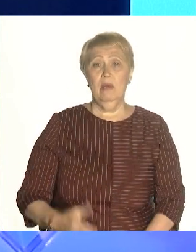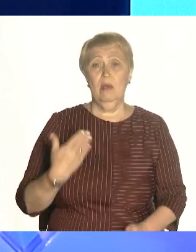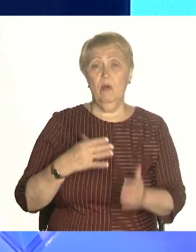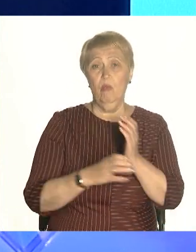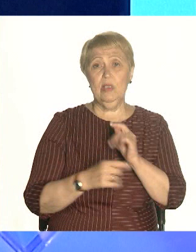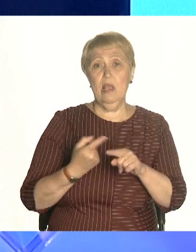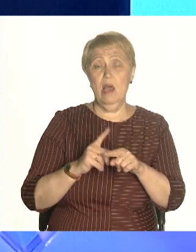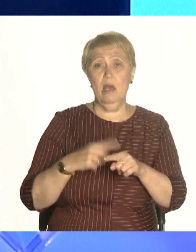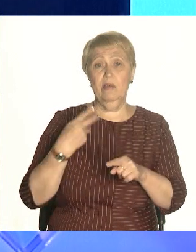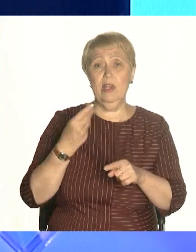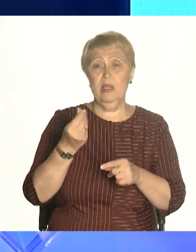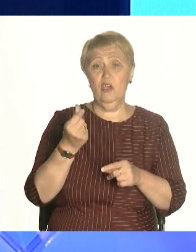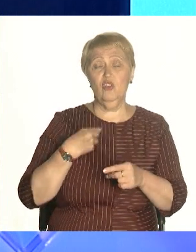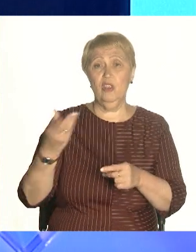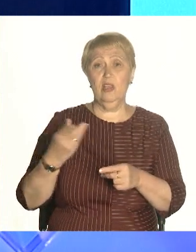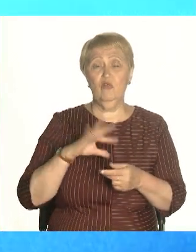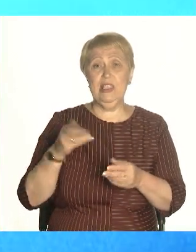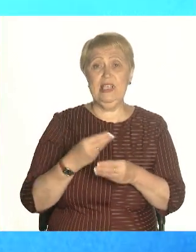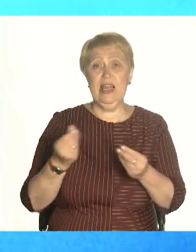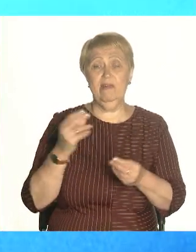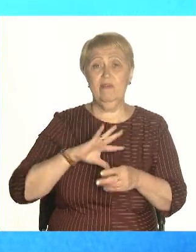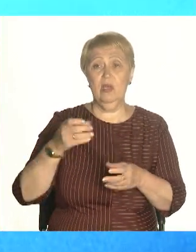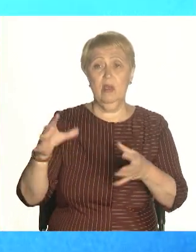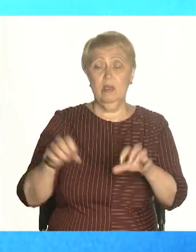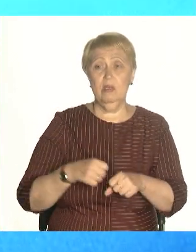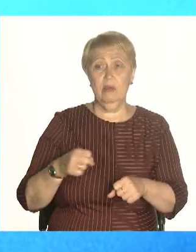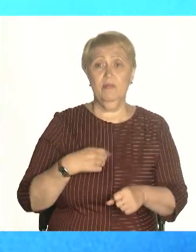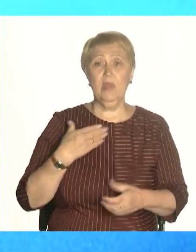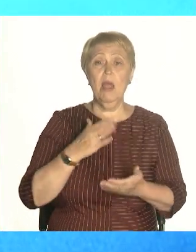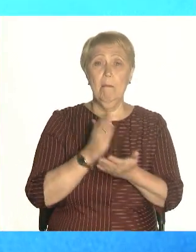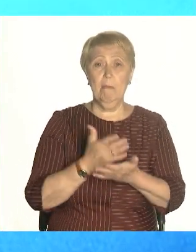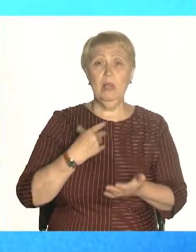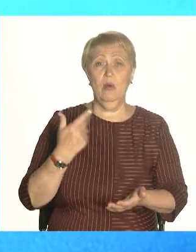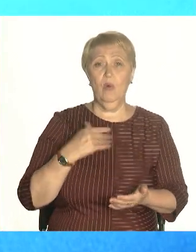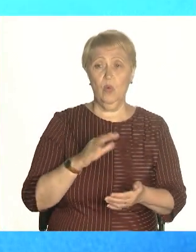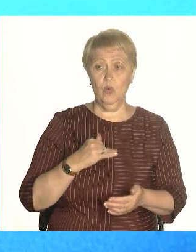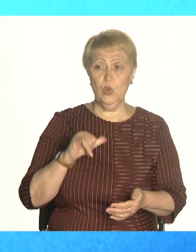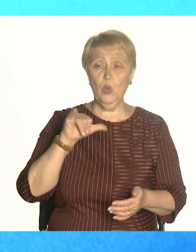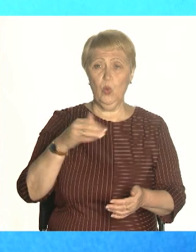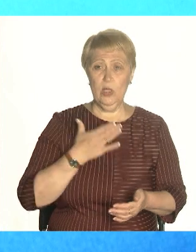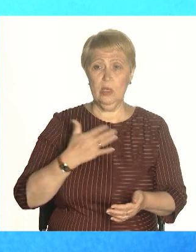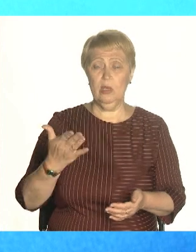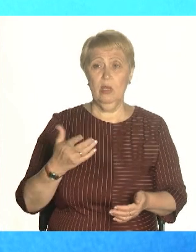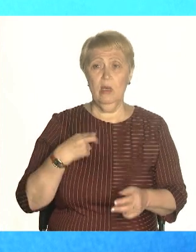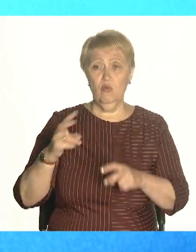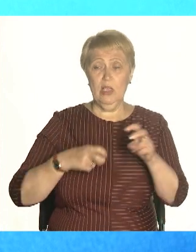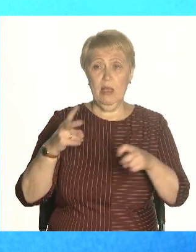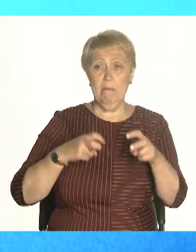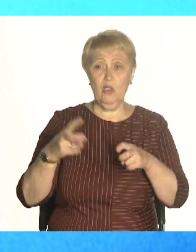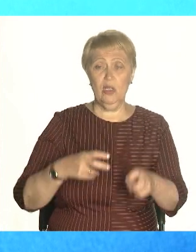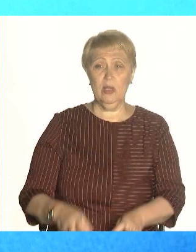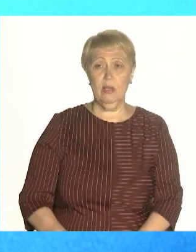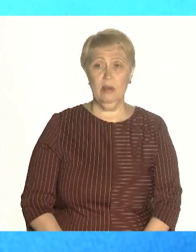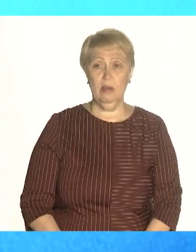происходит хищение денежных средств. Был у нас мошенник, который стоял, на что надо тоже внимание